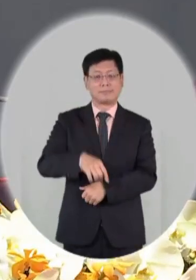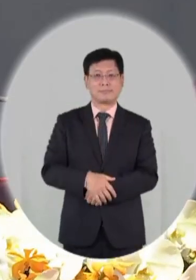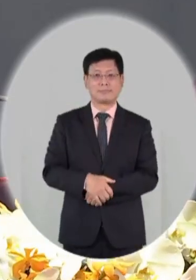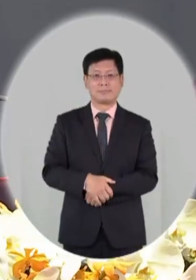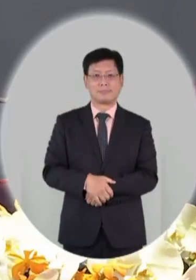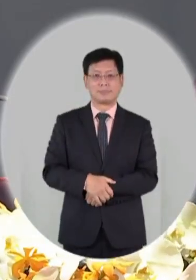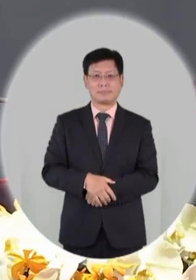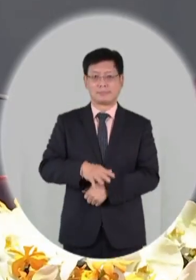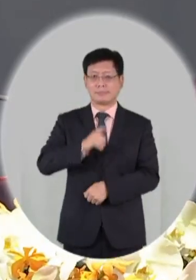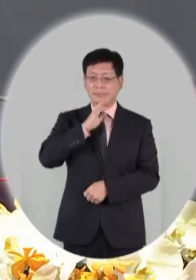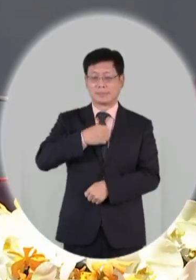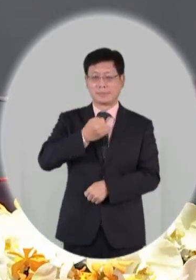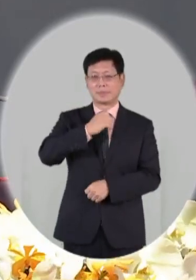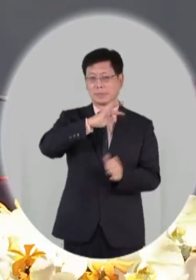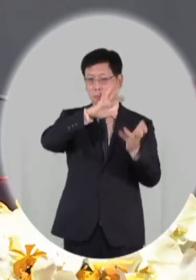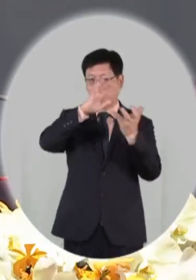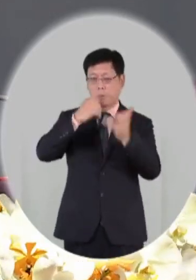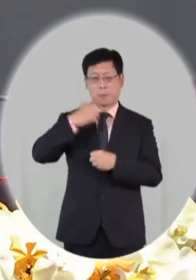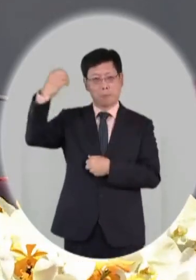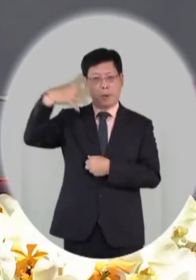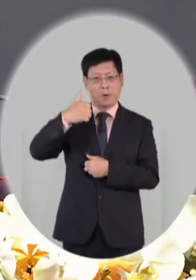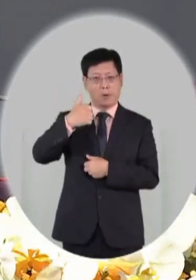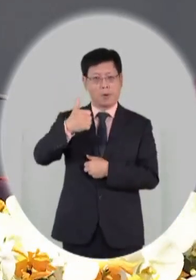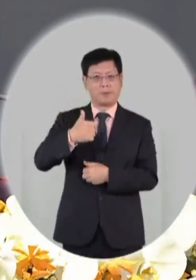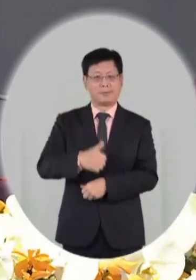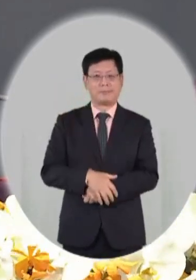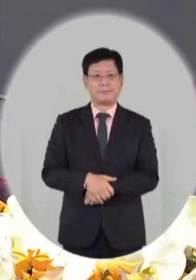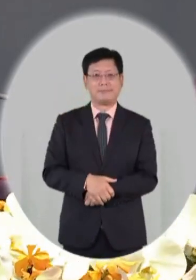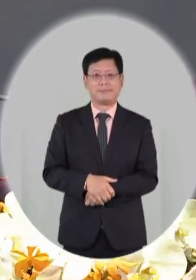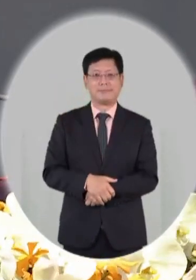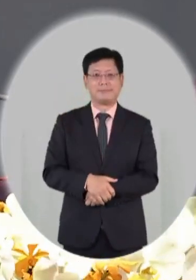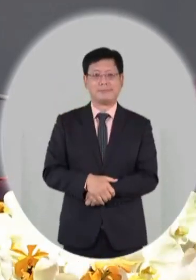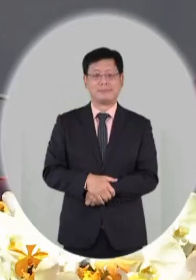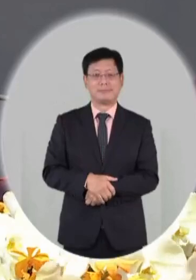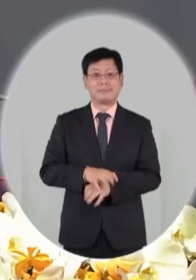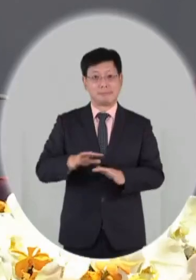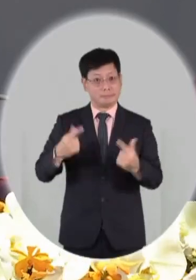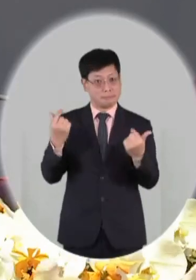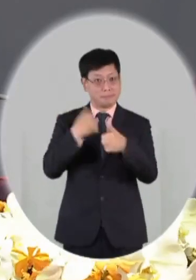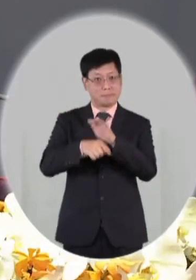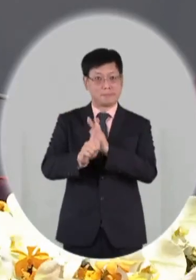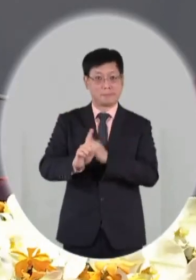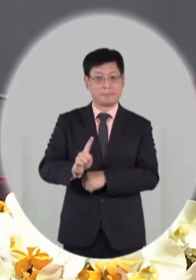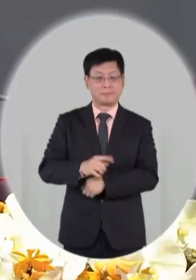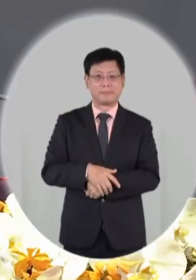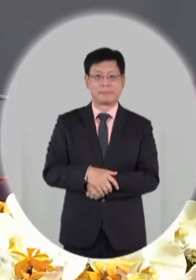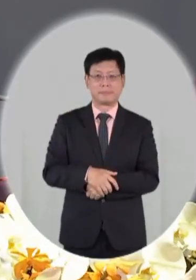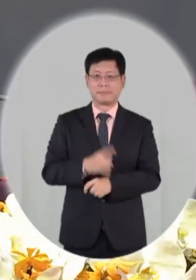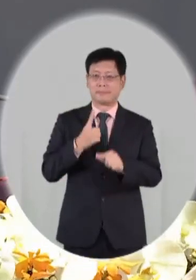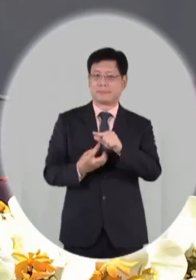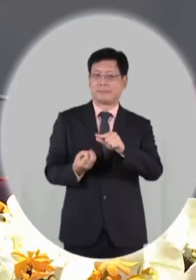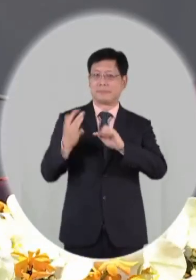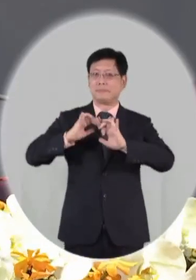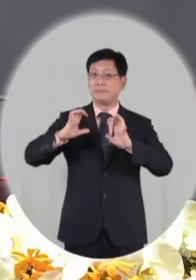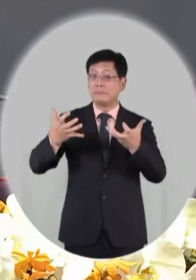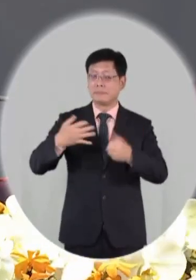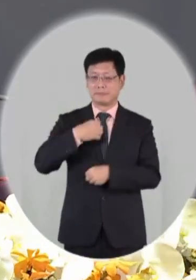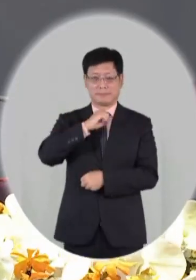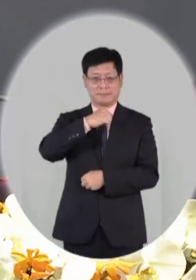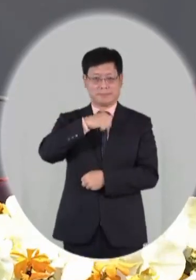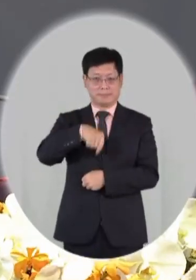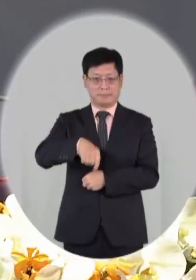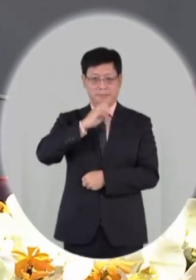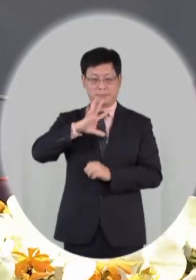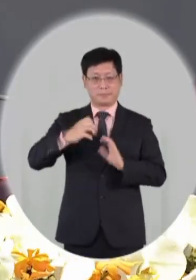青天白云，阳光普照，象征着中华民国台湾